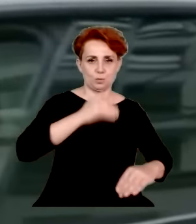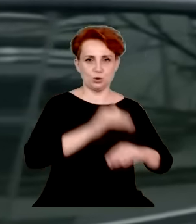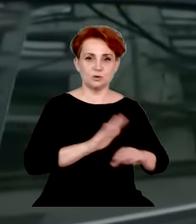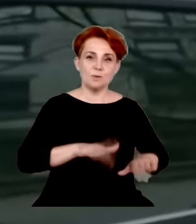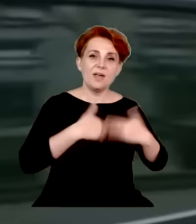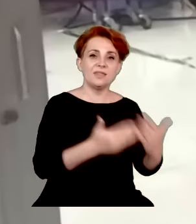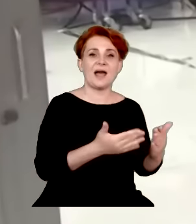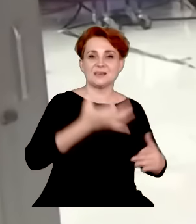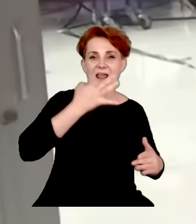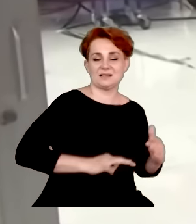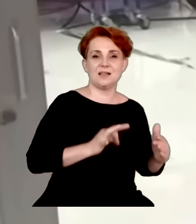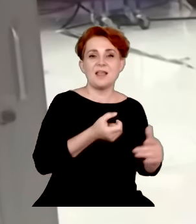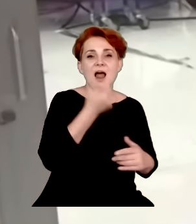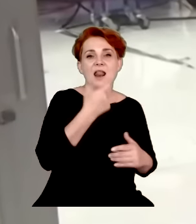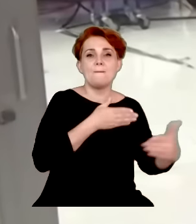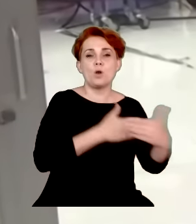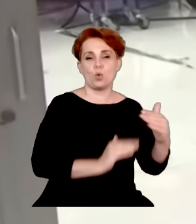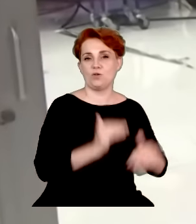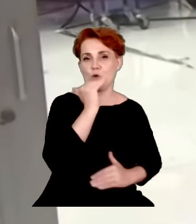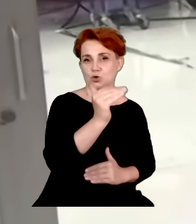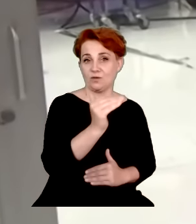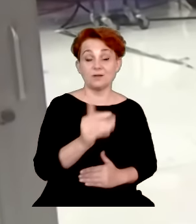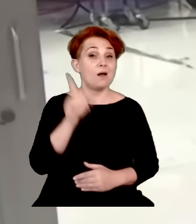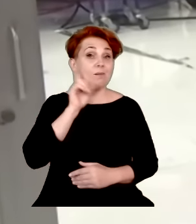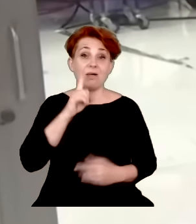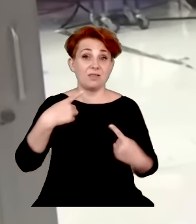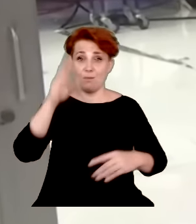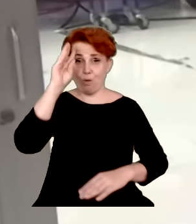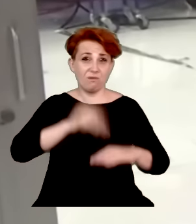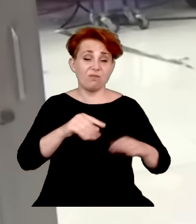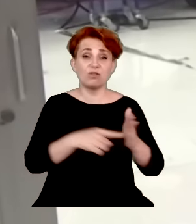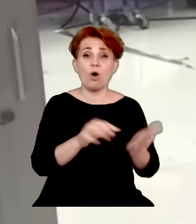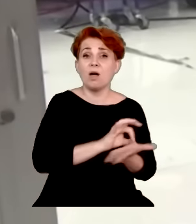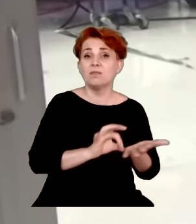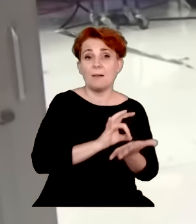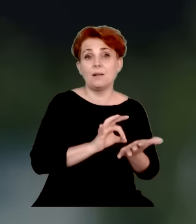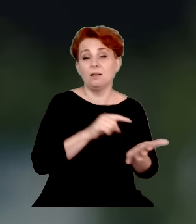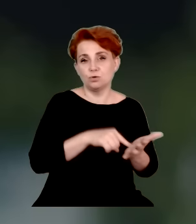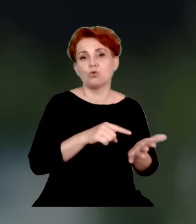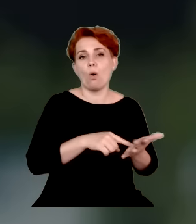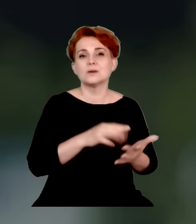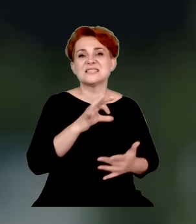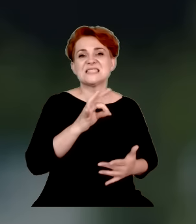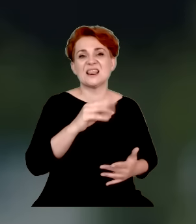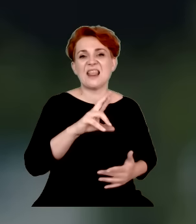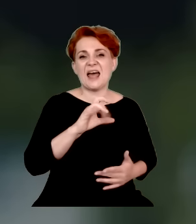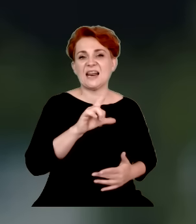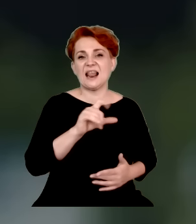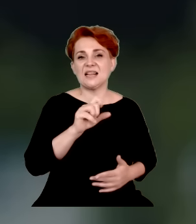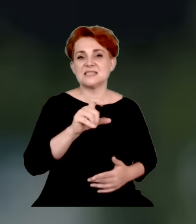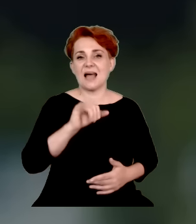leków blokujących dojrzewanie. Miliarder nie został poinformowany o tym, że tabletki są w istocie lekami sterylizującymi.